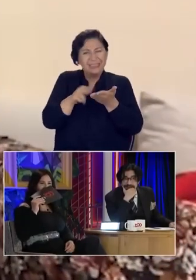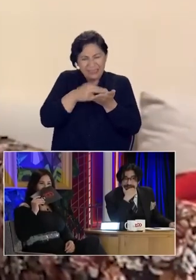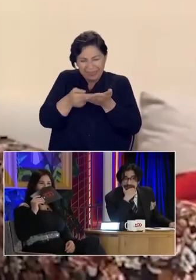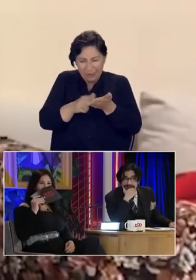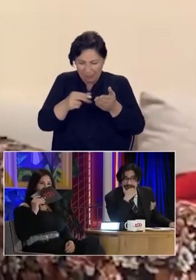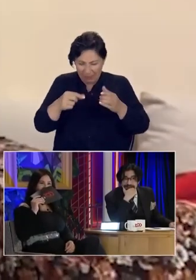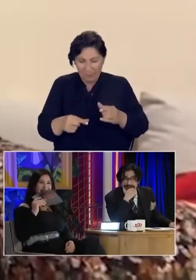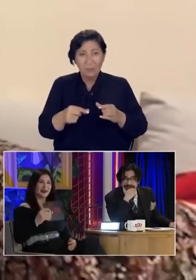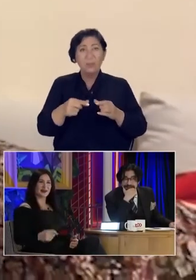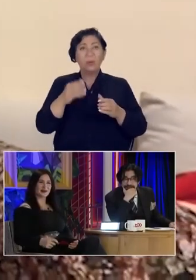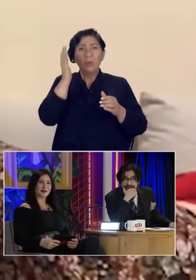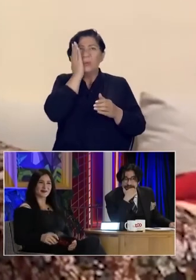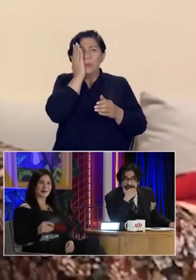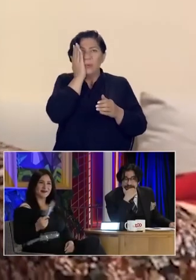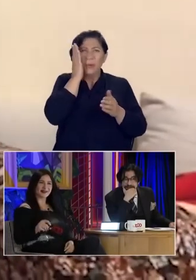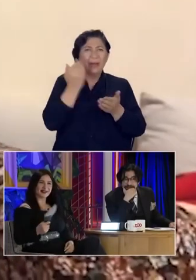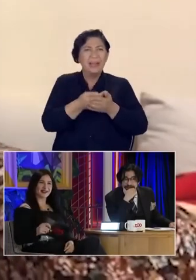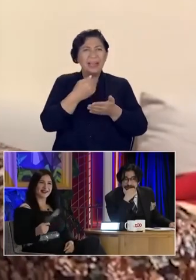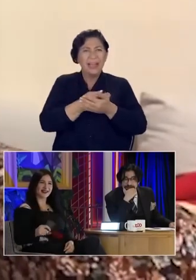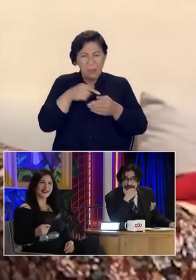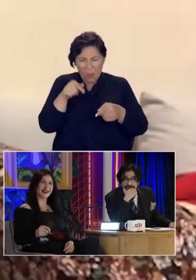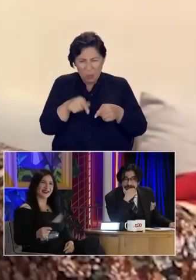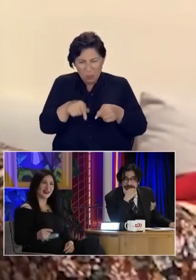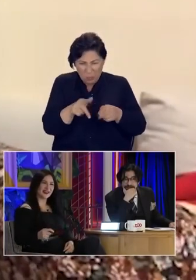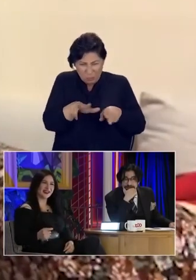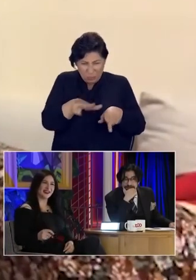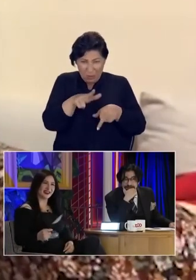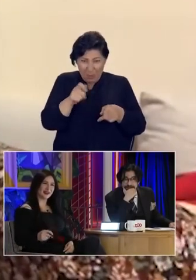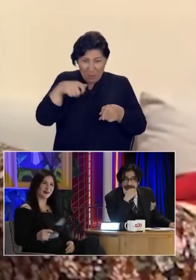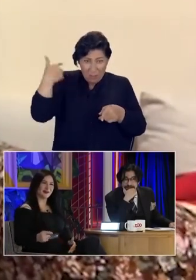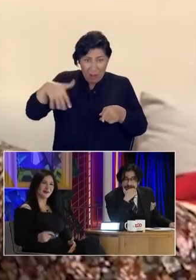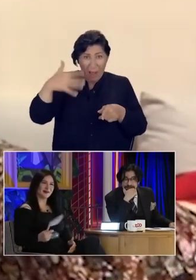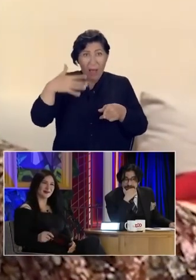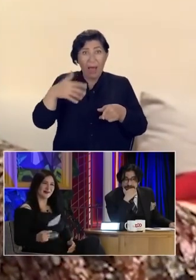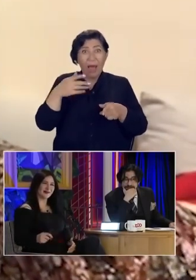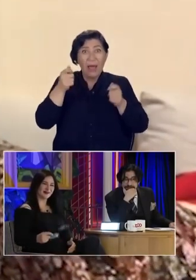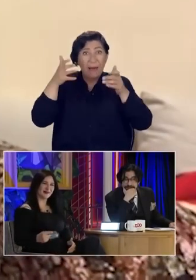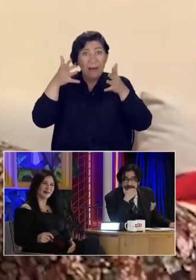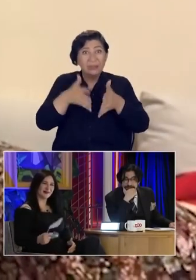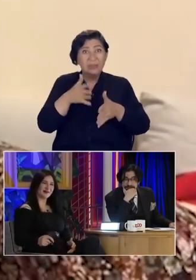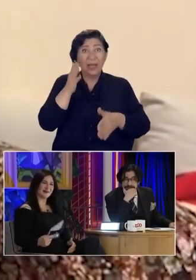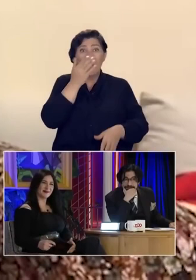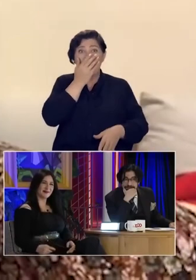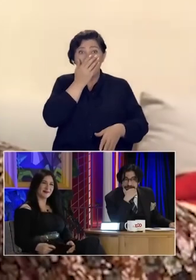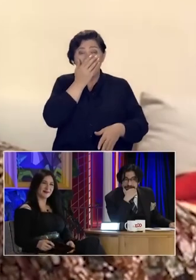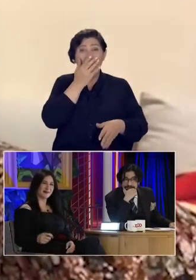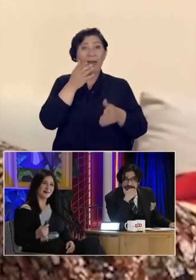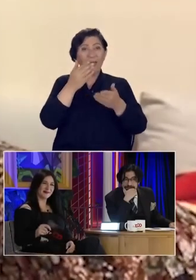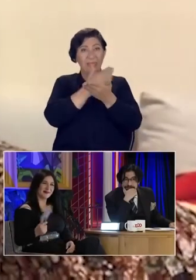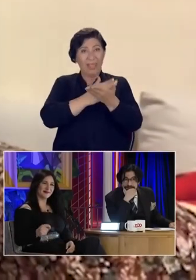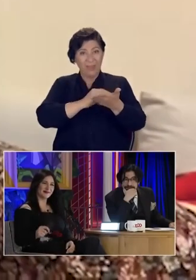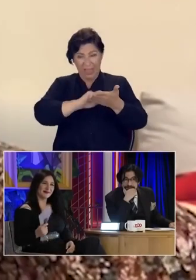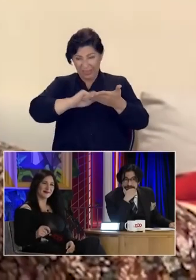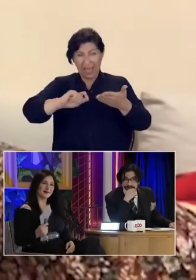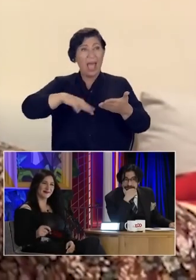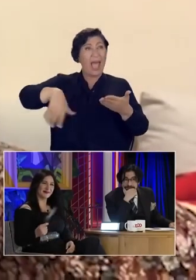dedim ha bunun için mi dedim milletin o kadar kalbini kırdınız ne vardı dedim davetiye yazsaydınızda herkes